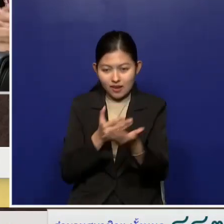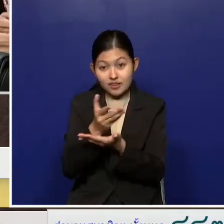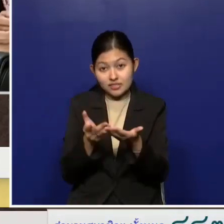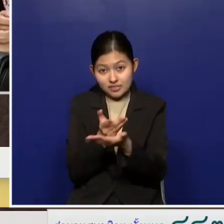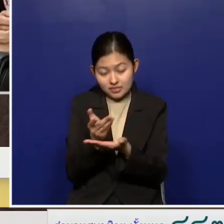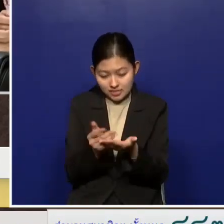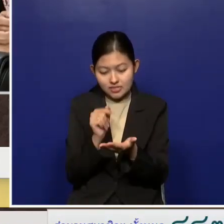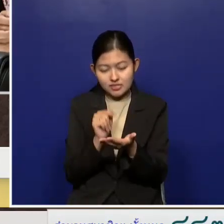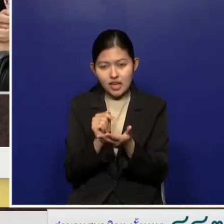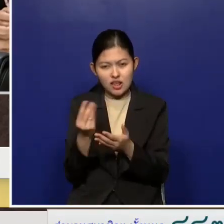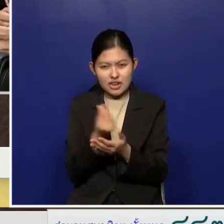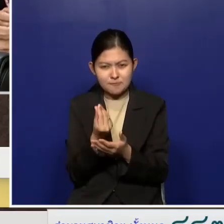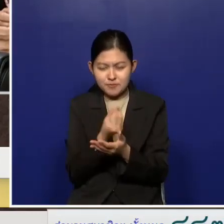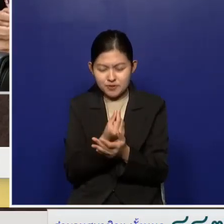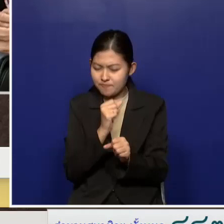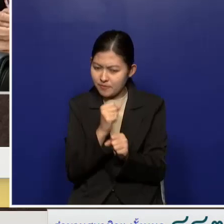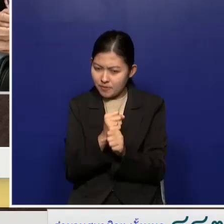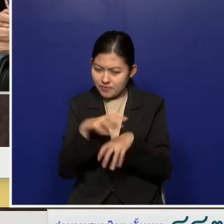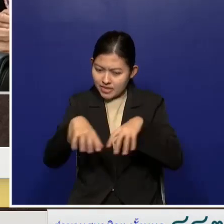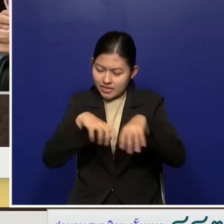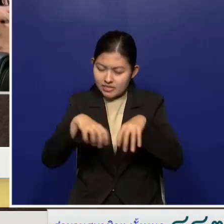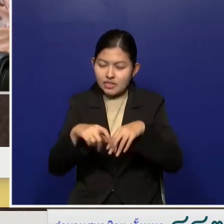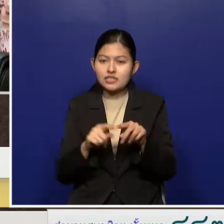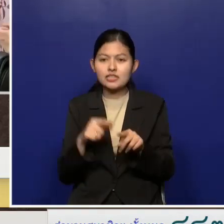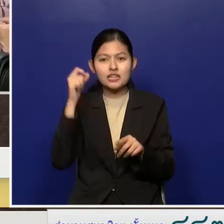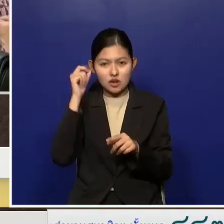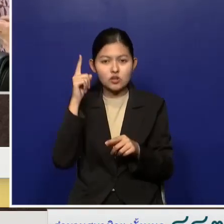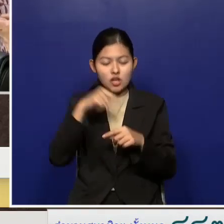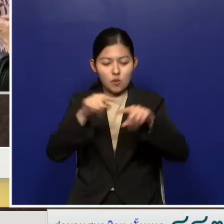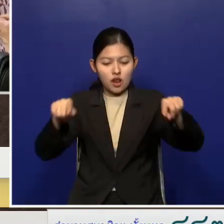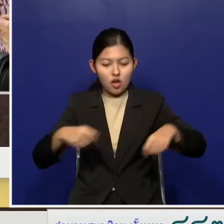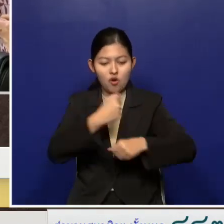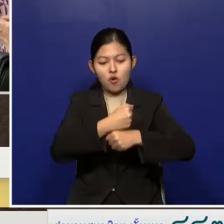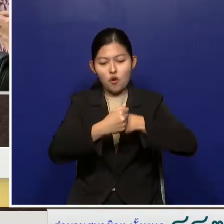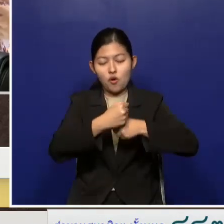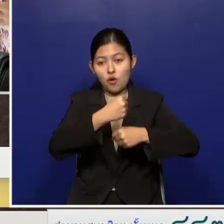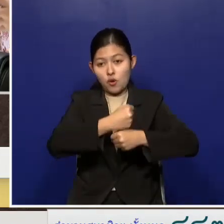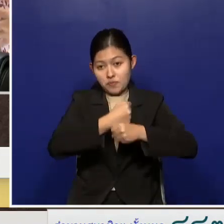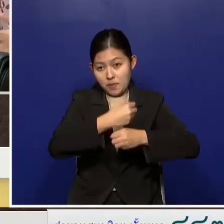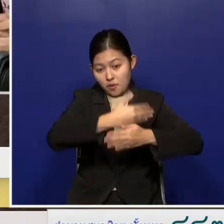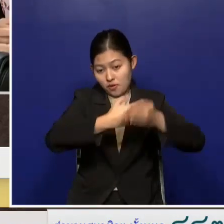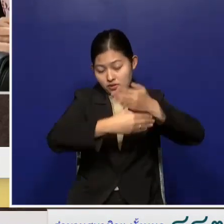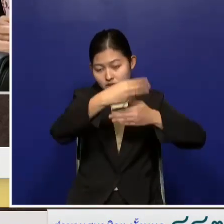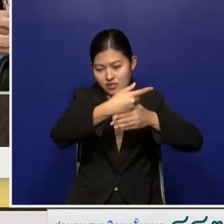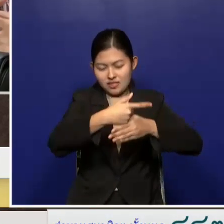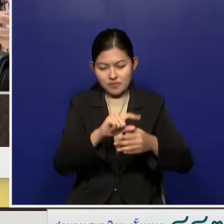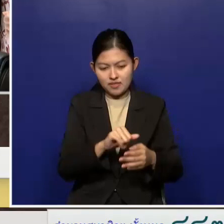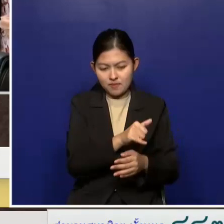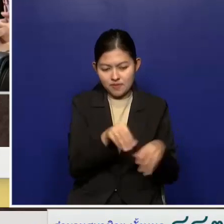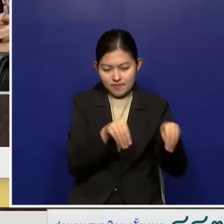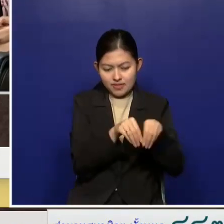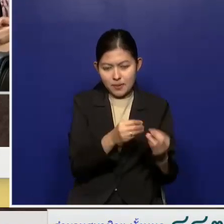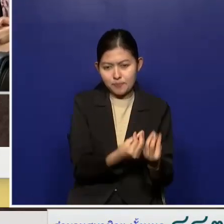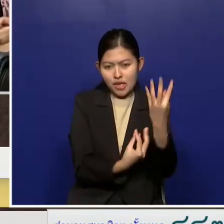แต่ว่าดิฉันก็เข้าใจว่าอ่างเก็บน้ำพวกนี้นะคะส่วนใหญ่เวลาที่จะสร้างเนี่ยมันก็จะติดพื้นที่ป่าบ้างเป็นพื้